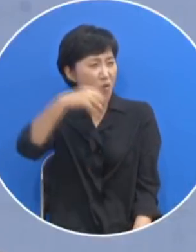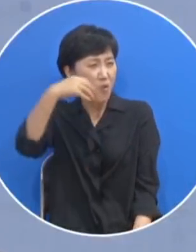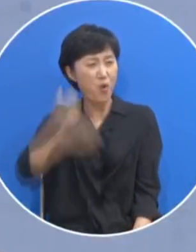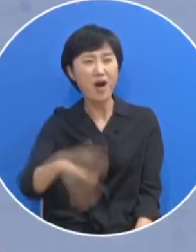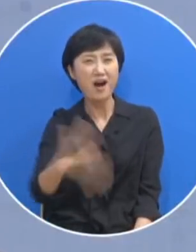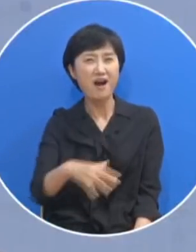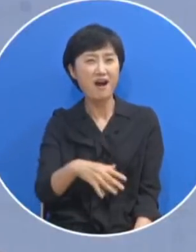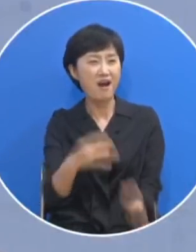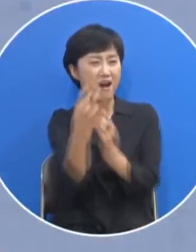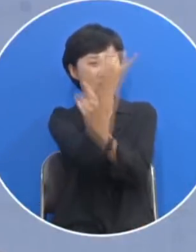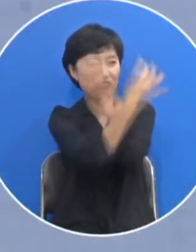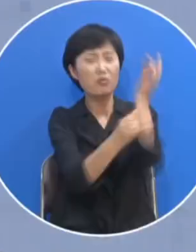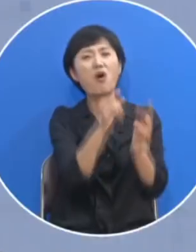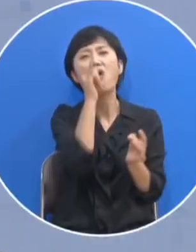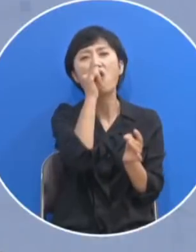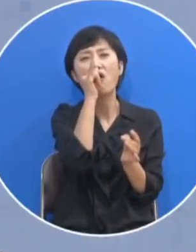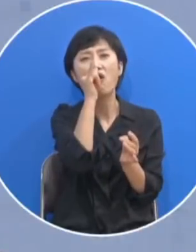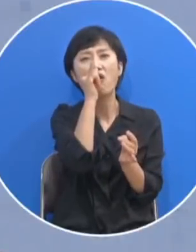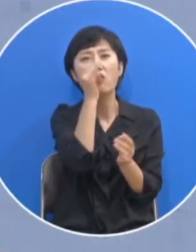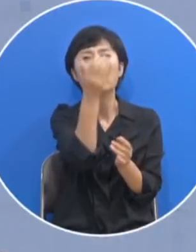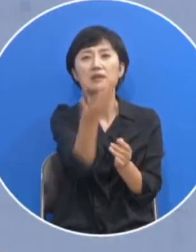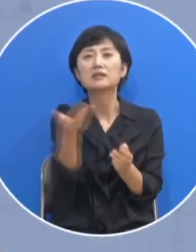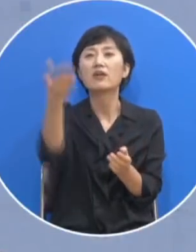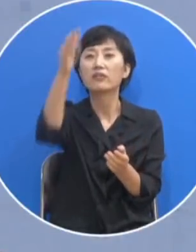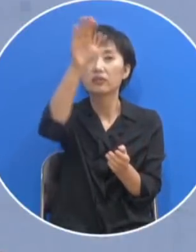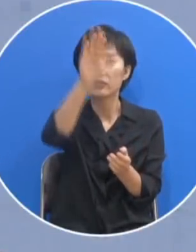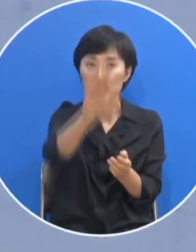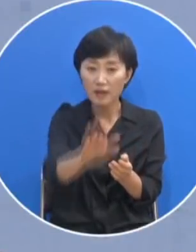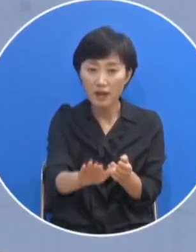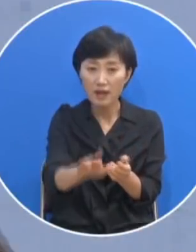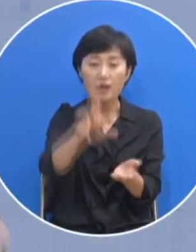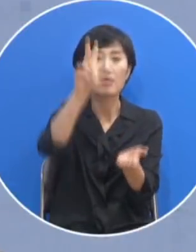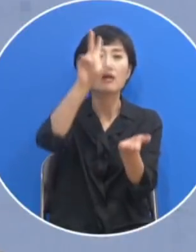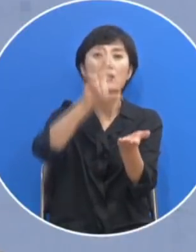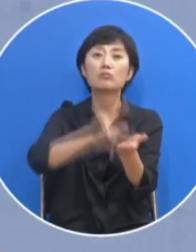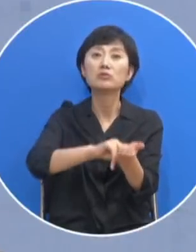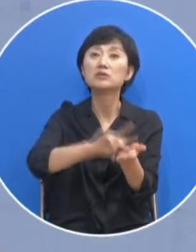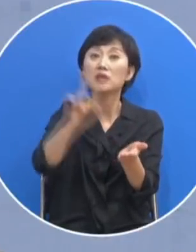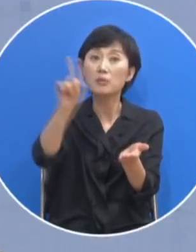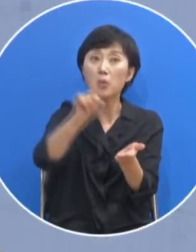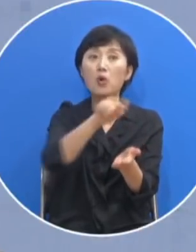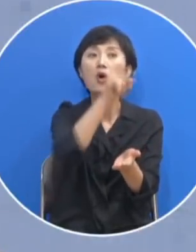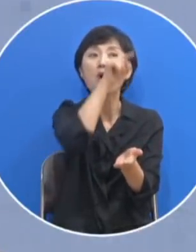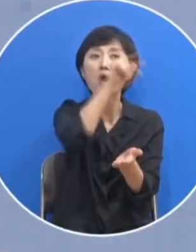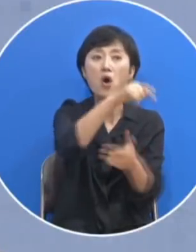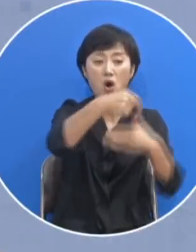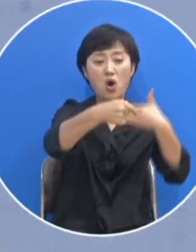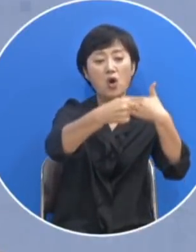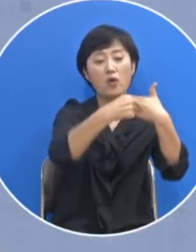p 먼저 논 그 이래 요구 한 번